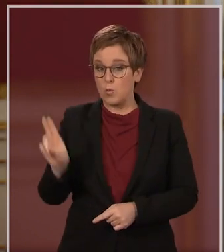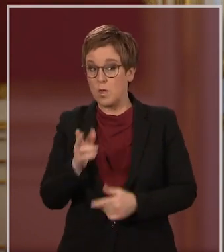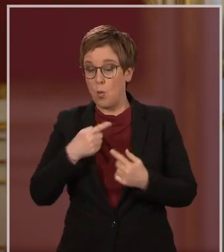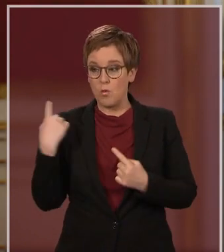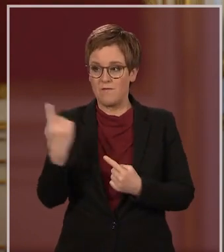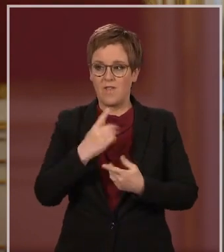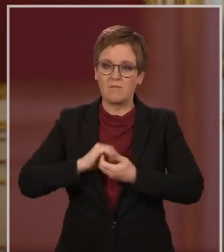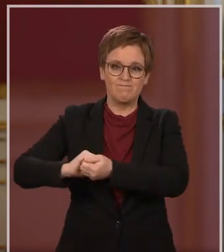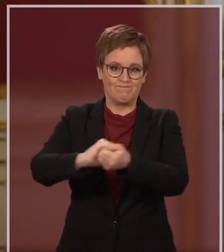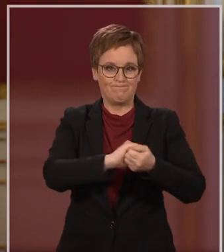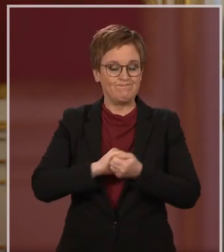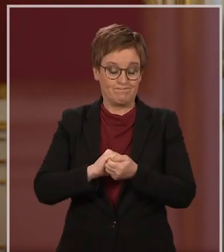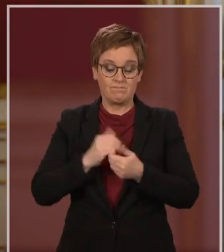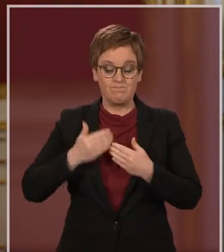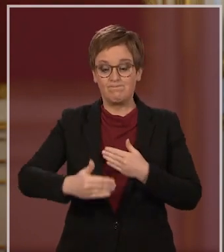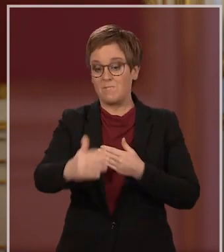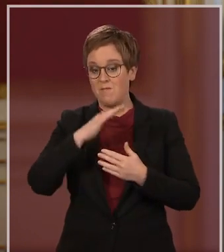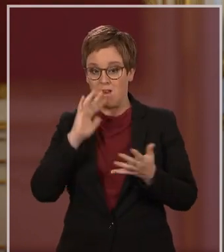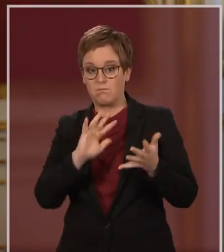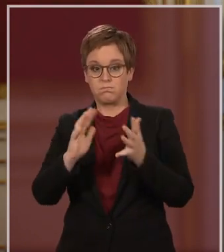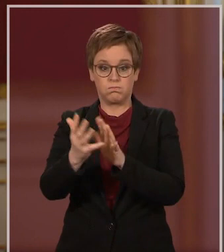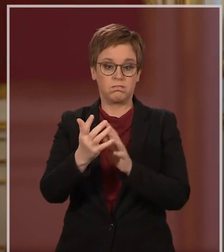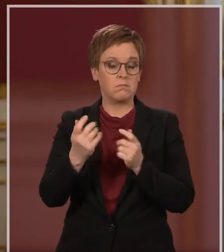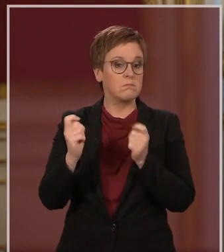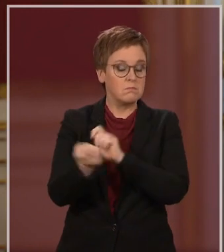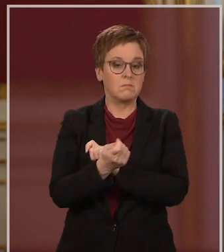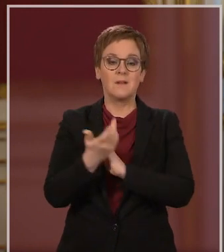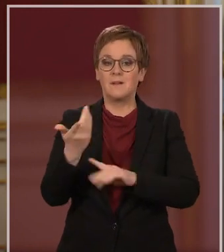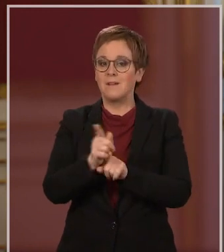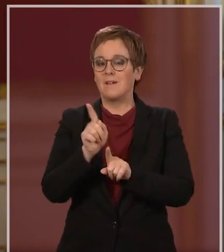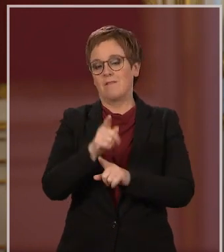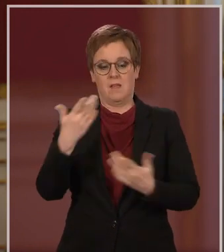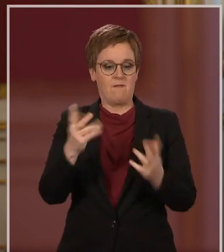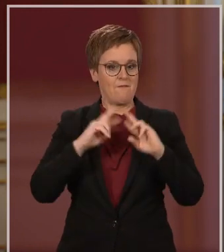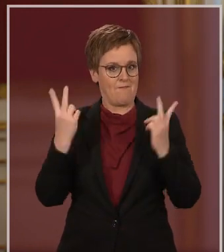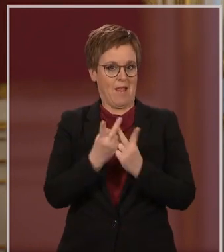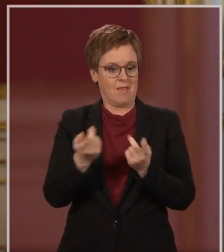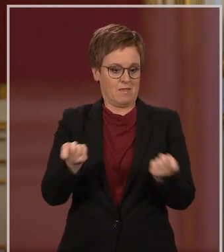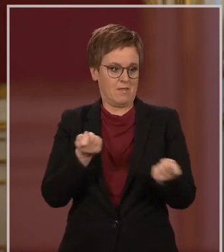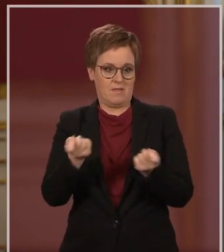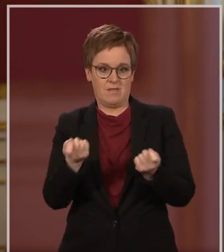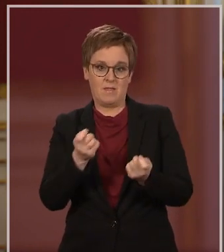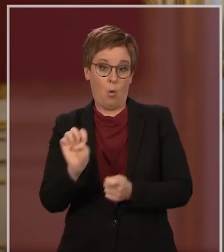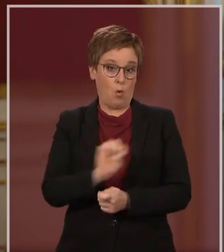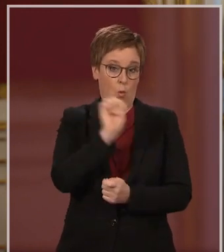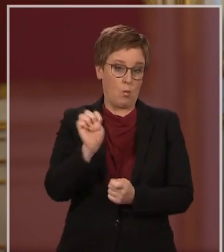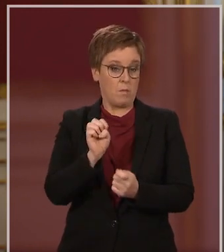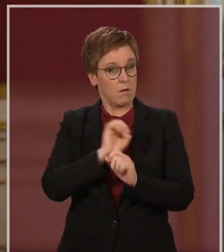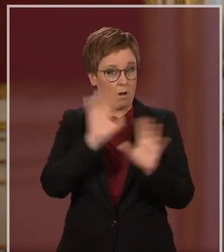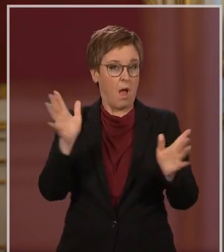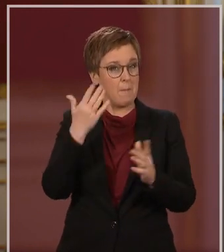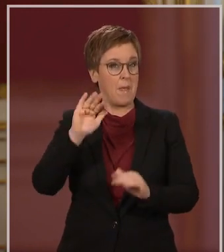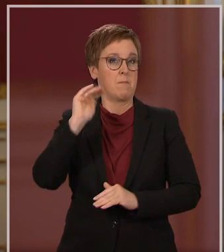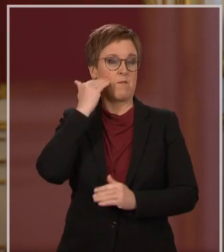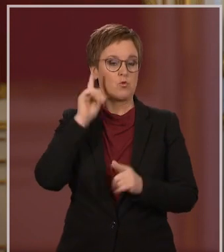steht unsere Gemeinschaft vor großen Umwälzungen. Europa muss seine geostrategische Rolle finden und